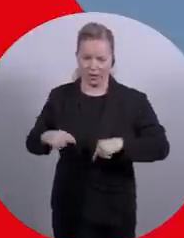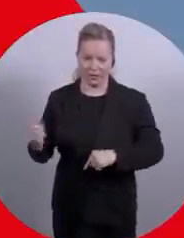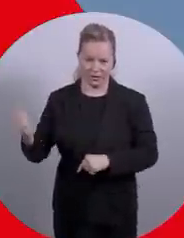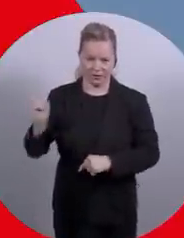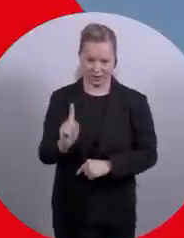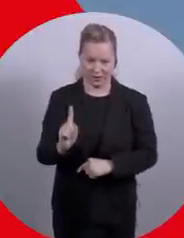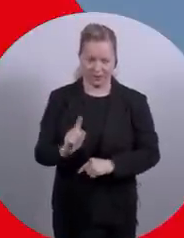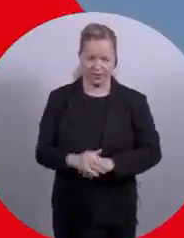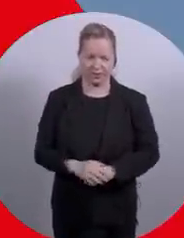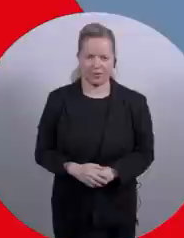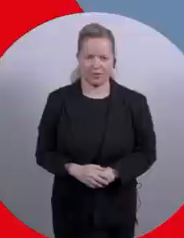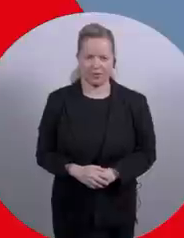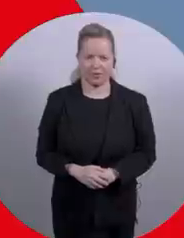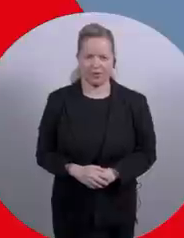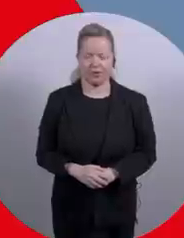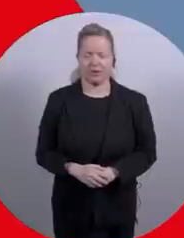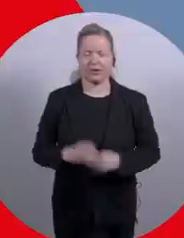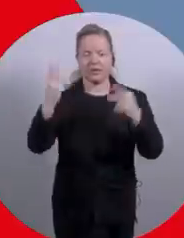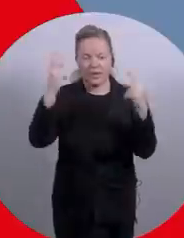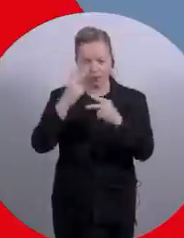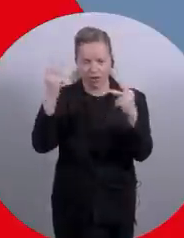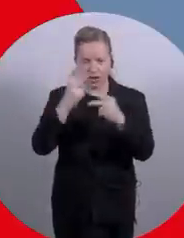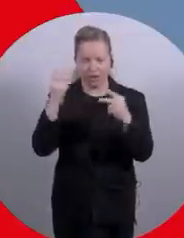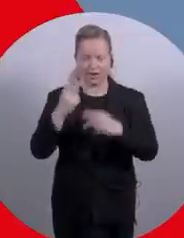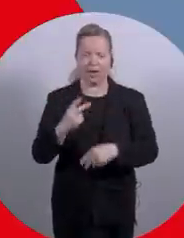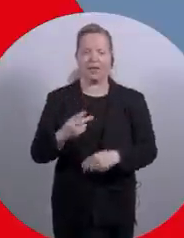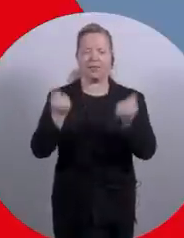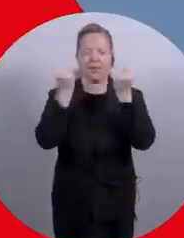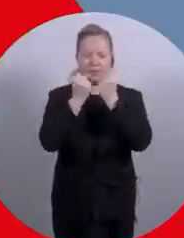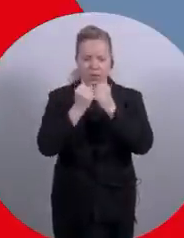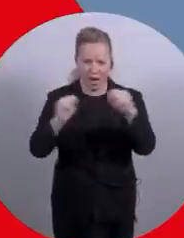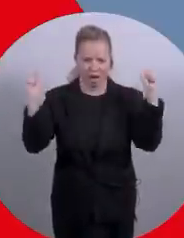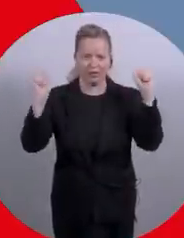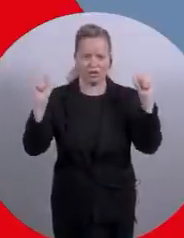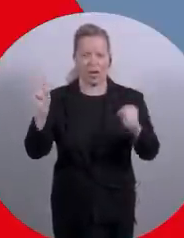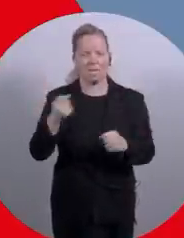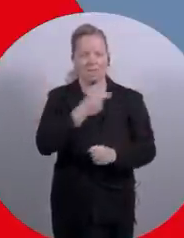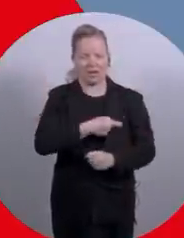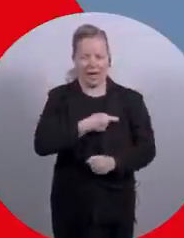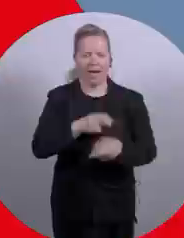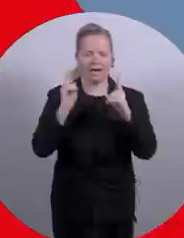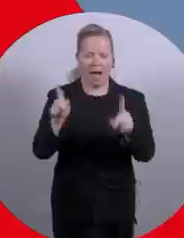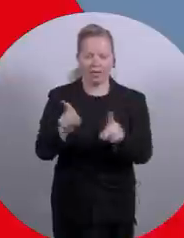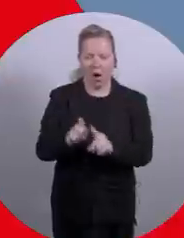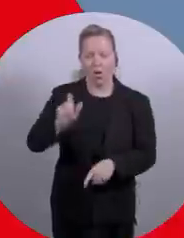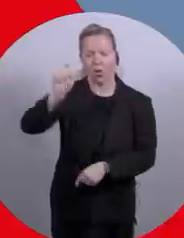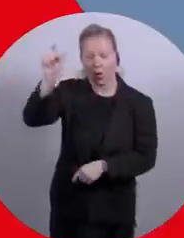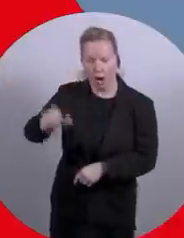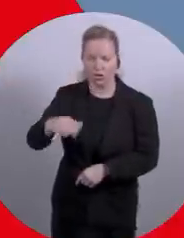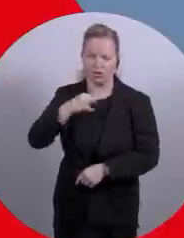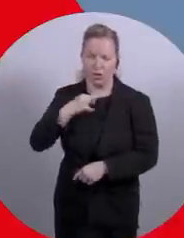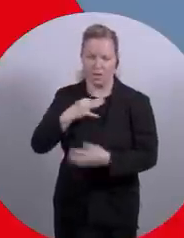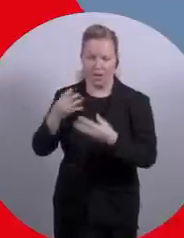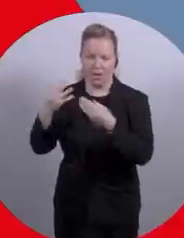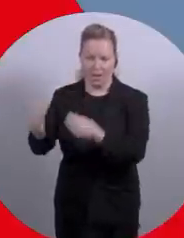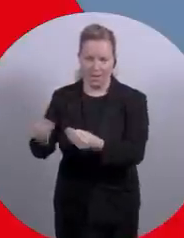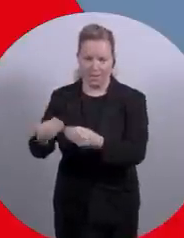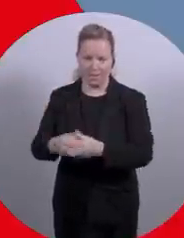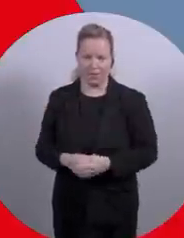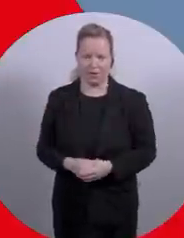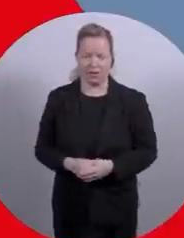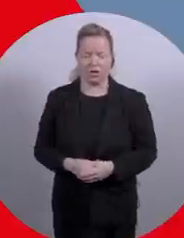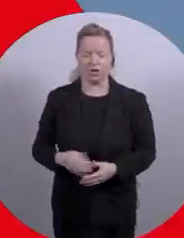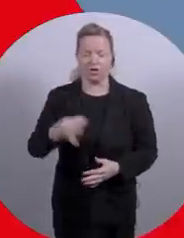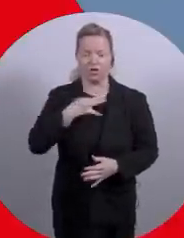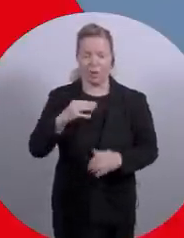kann man in einer demokratischen Partei heute auch ihm eine Stimme verleihen dazu müsste man die beiden Kandidaten die im Stimmzettel